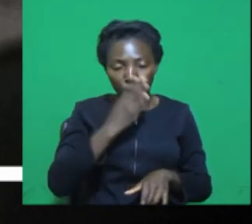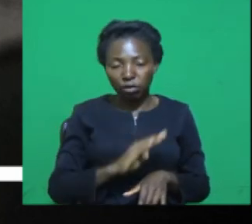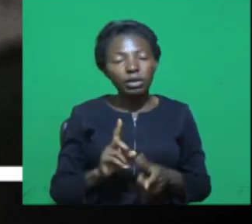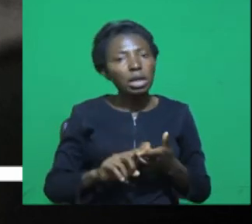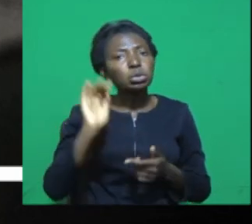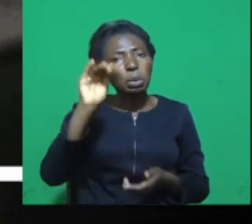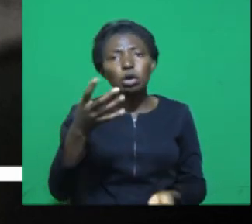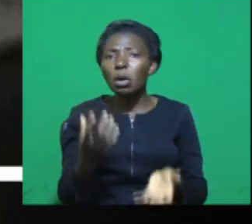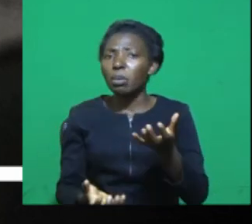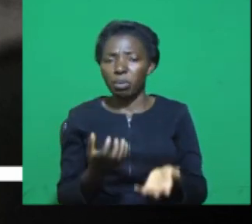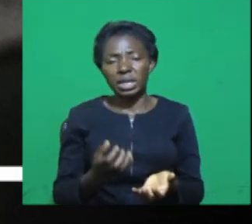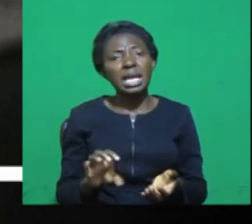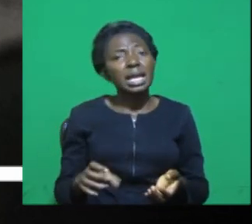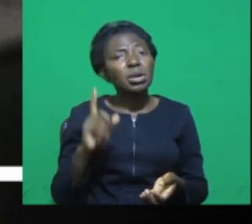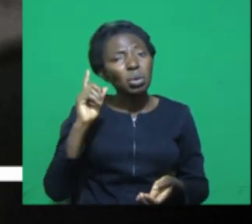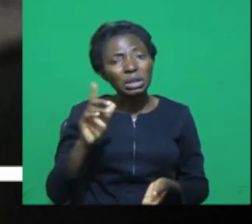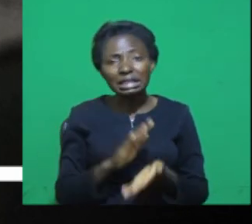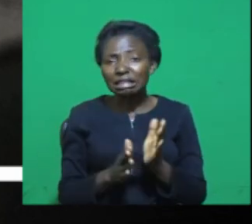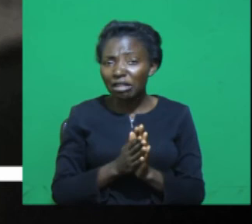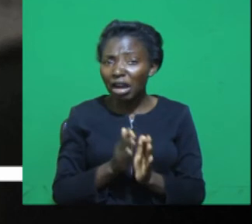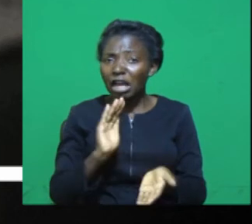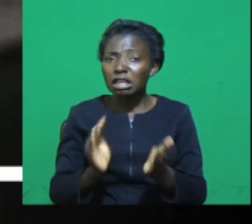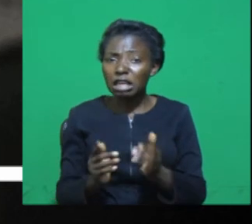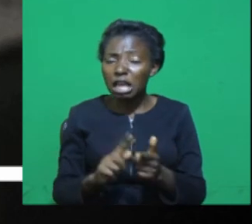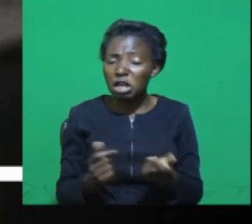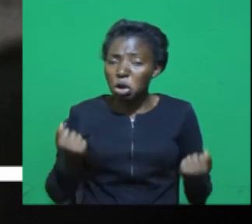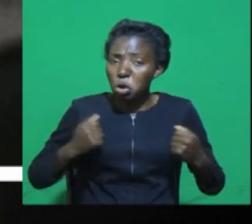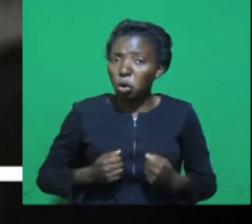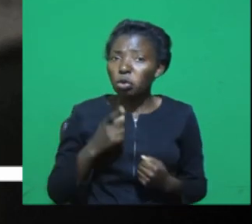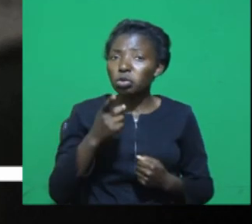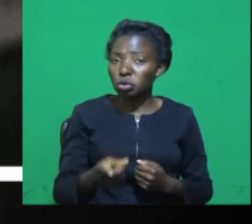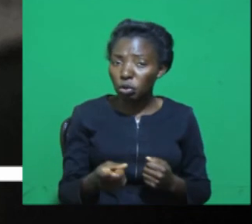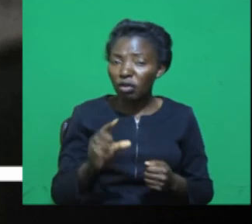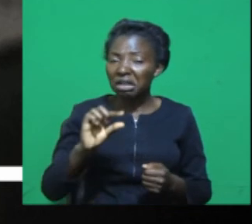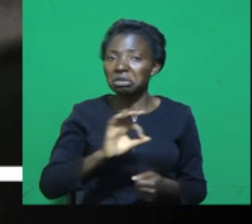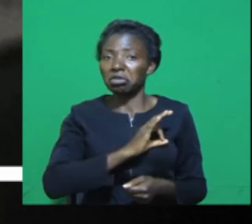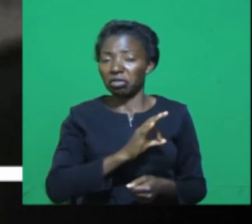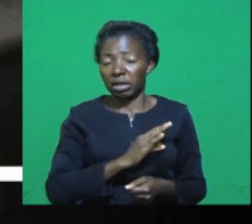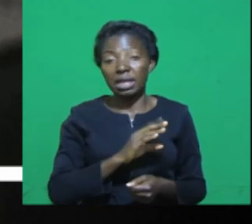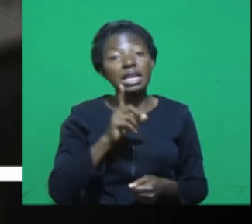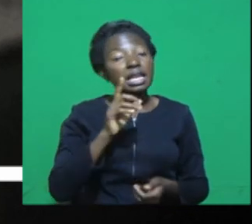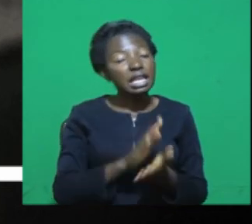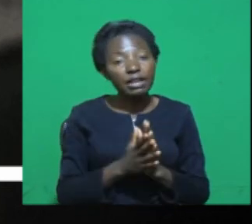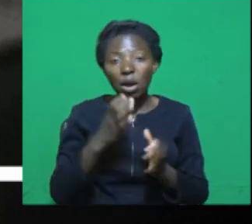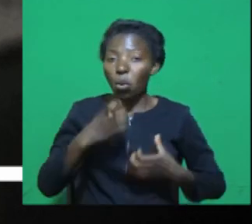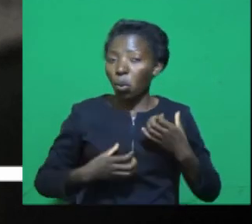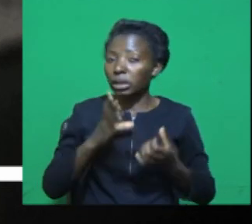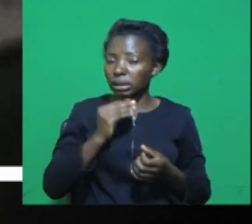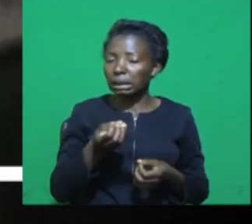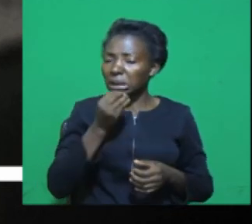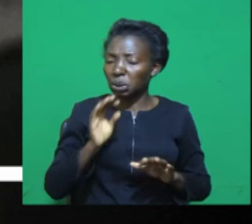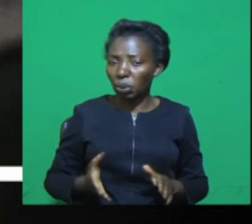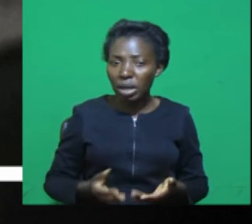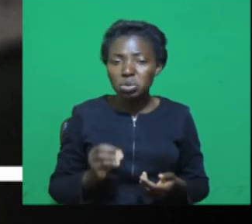muchoto mangwana, haangakufukidzi nokupfuurisa imi wokutenda kuduku here? Naizvozvo musafunganya muchiti